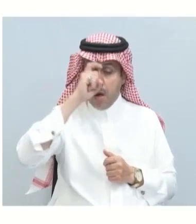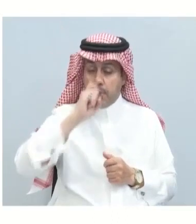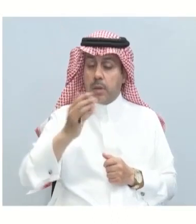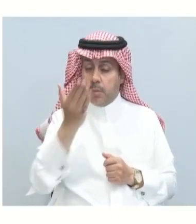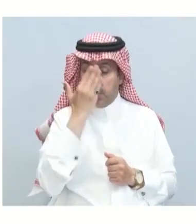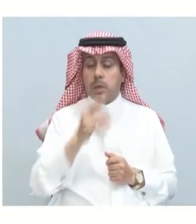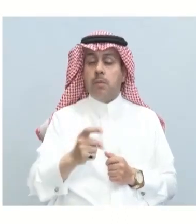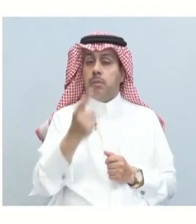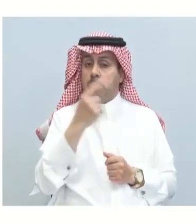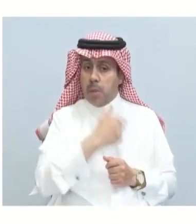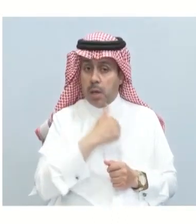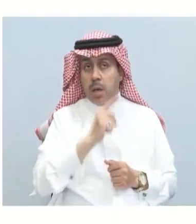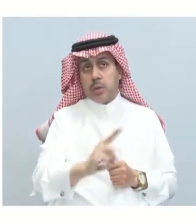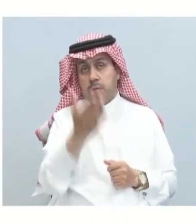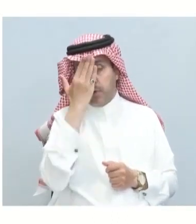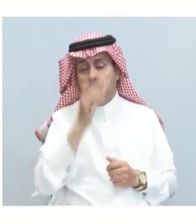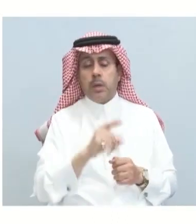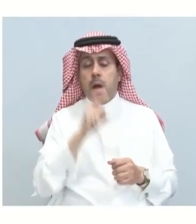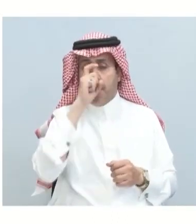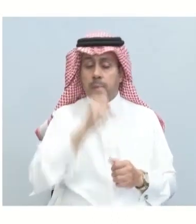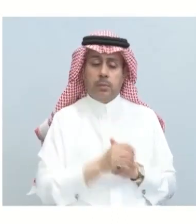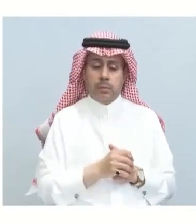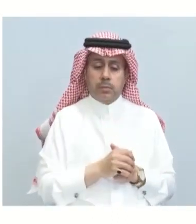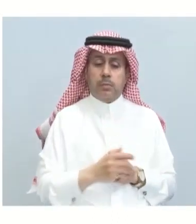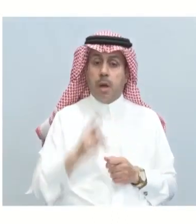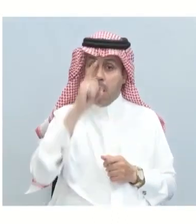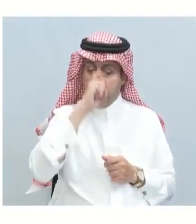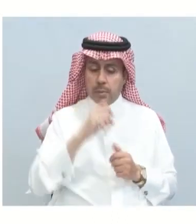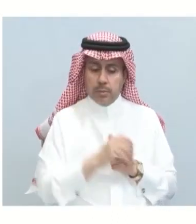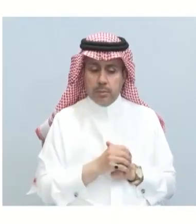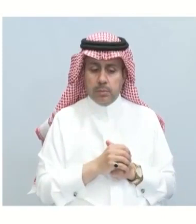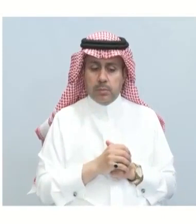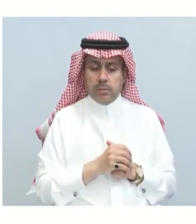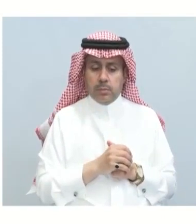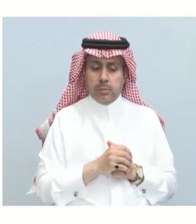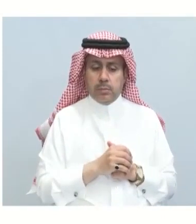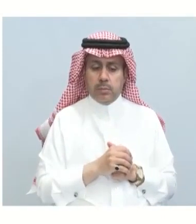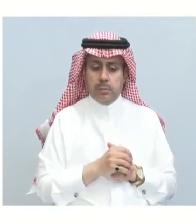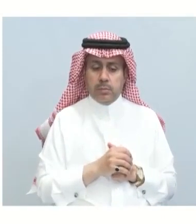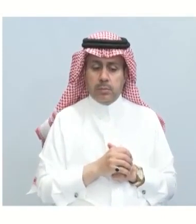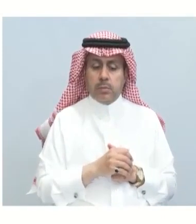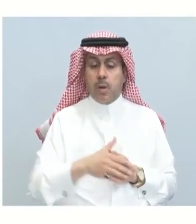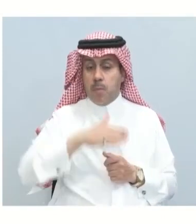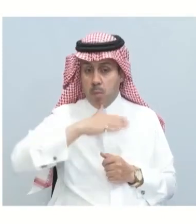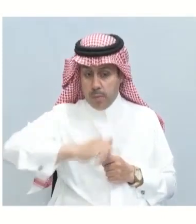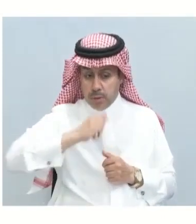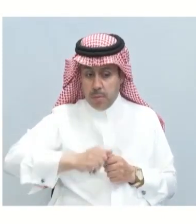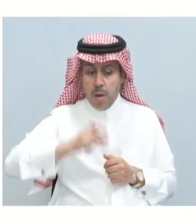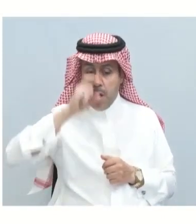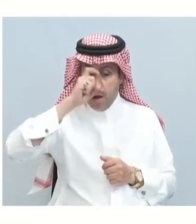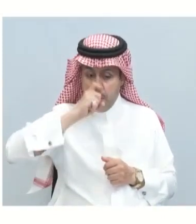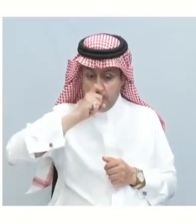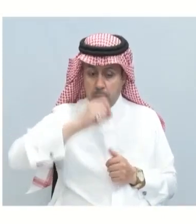بالاخلاص ص في العباده قال تعالى وما امروا الا ليعبدوا الله مخلصين له الدين والنبي عليه الصلاه